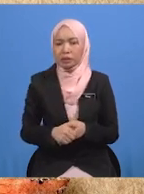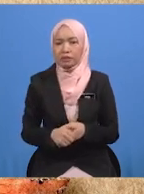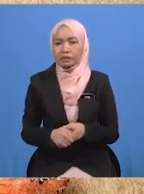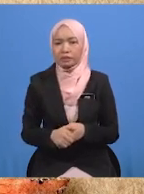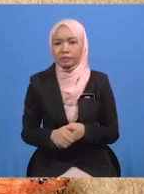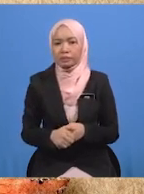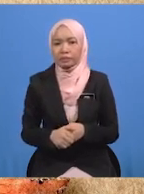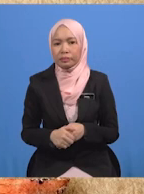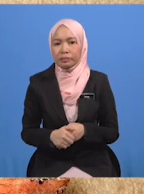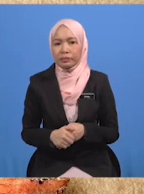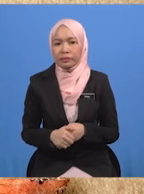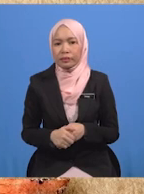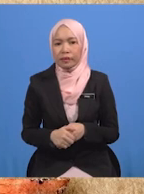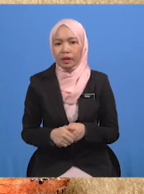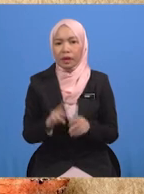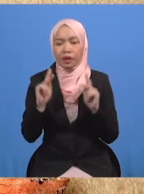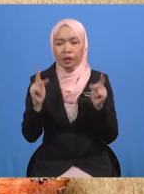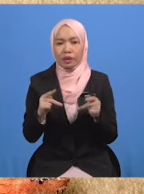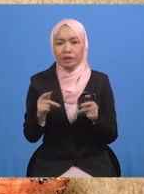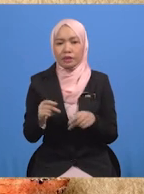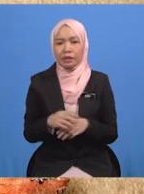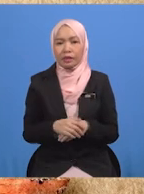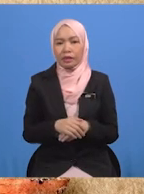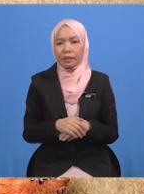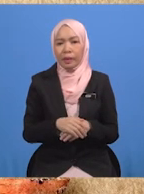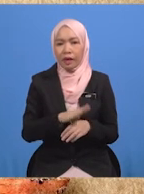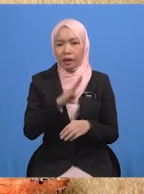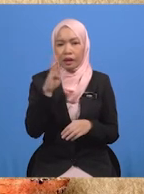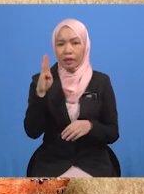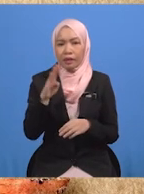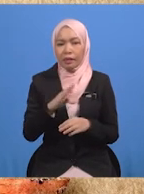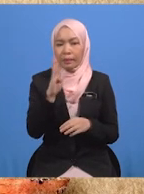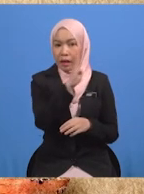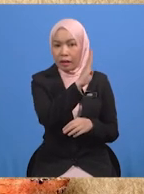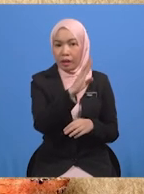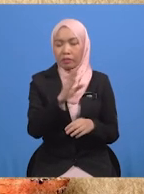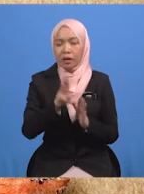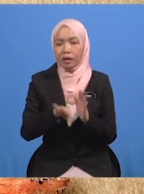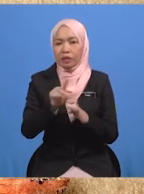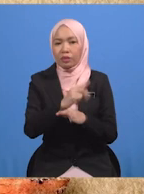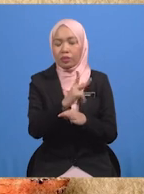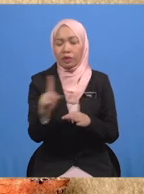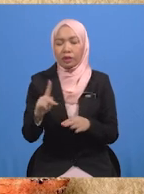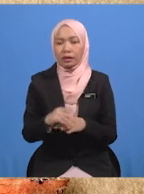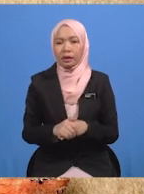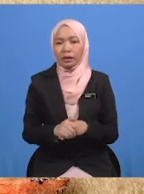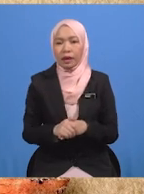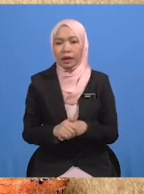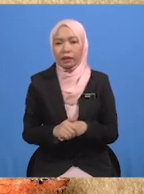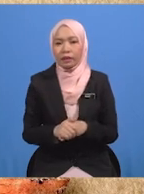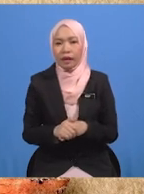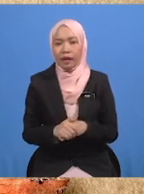runtuh. Kuasa-kuasa barat menggunakan alasan permasalahan timur sebagai modal